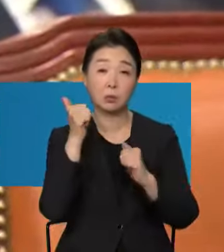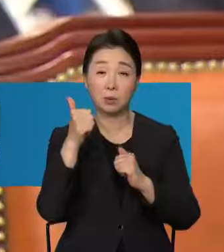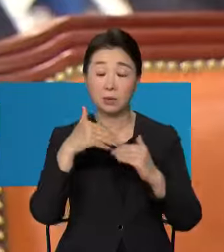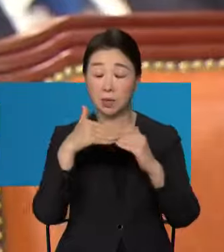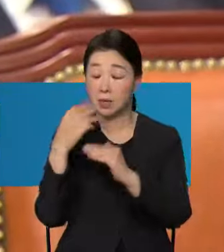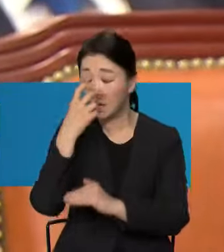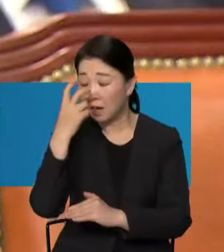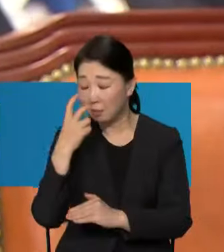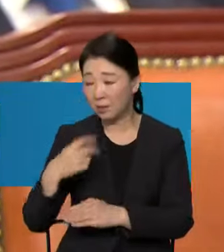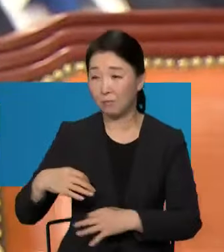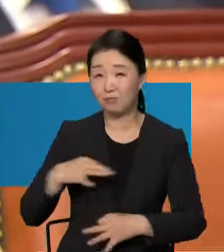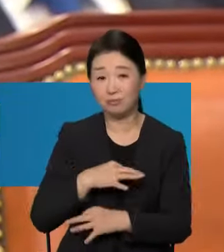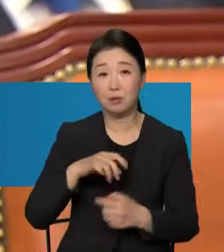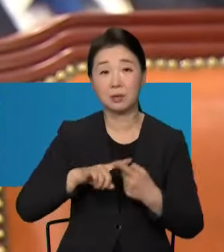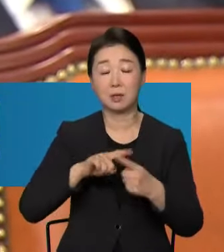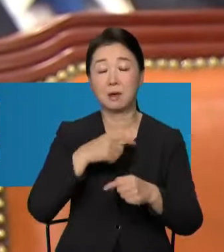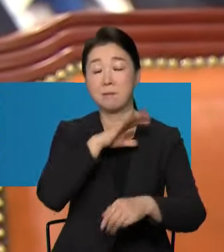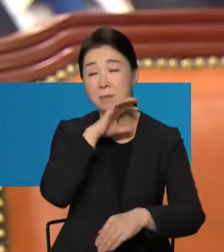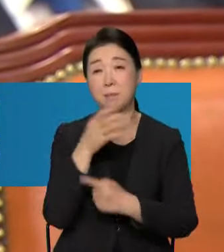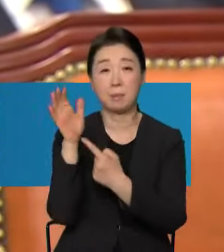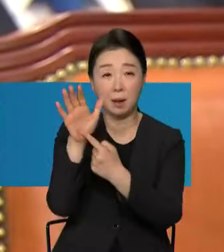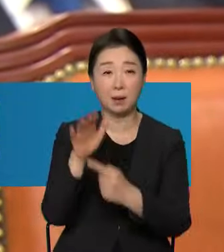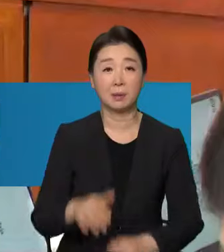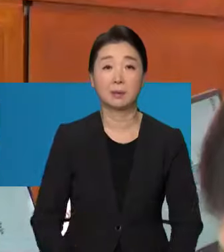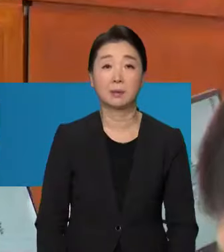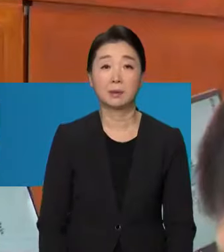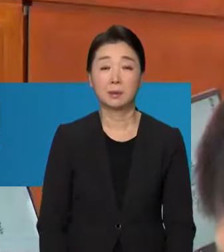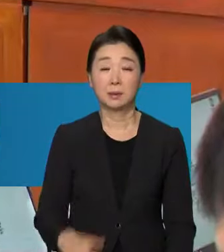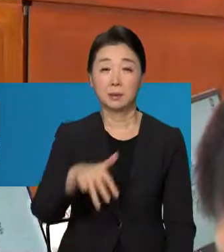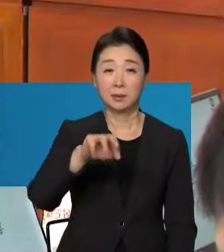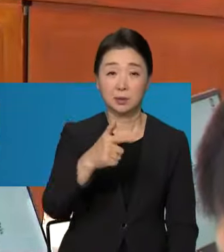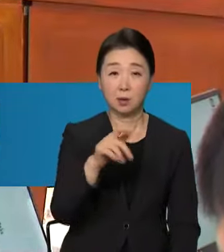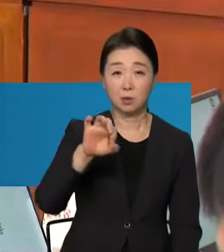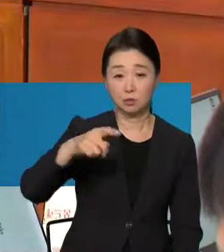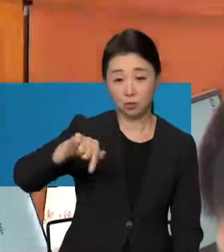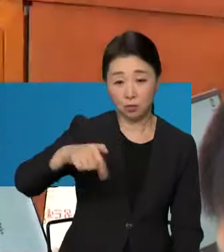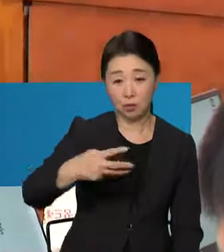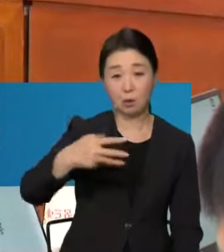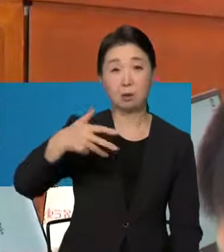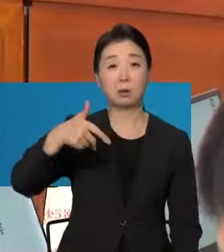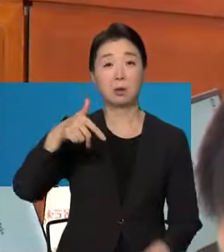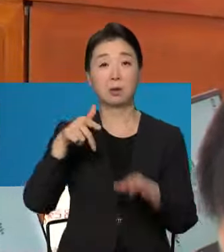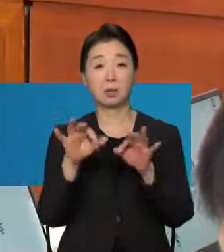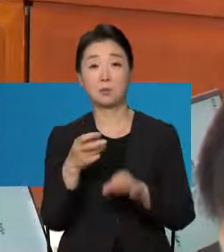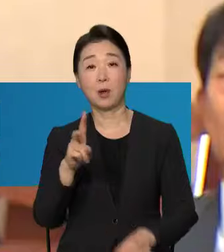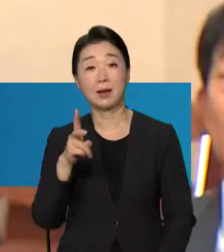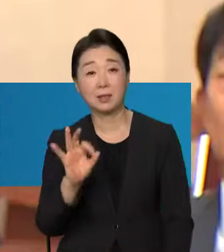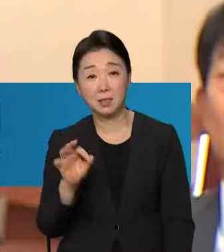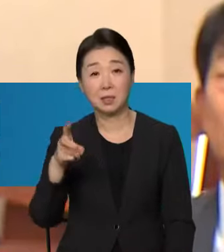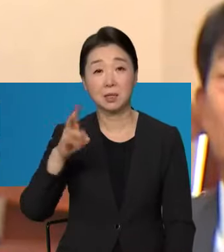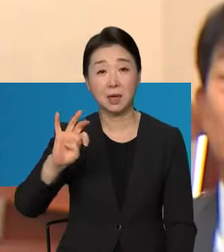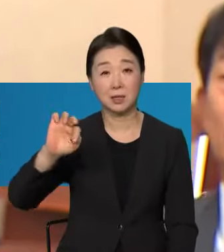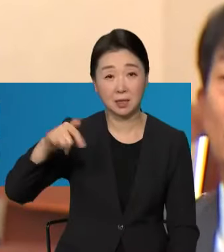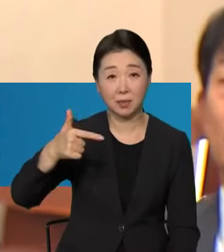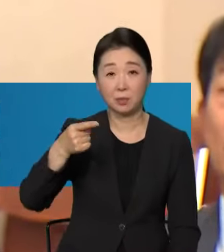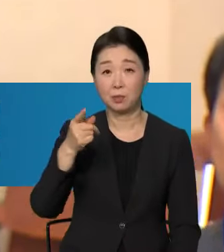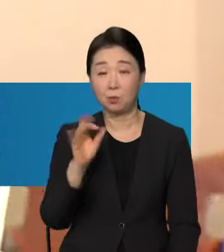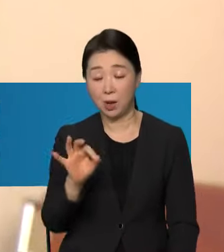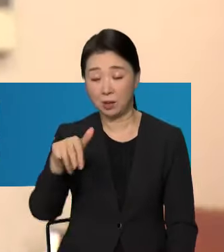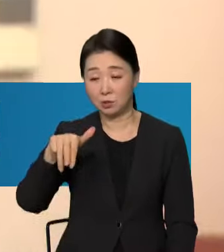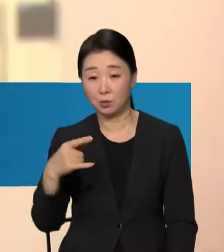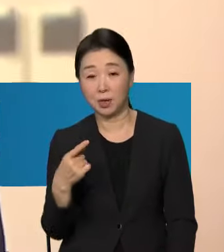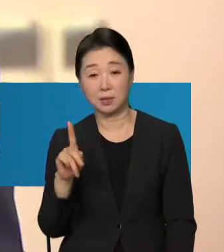감사 부실 의혹에 대해 반박할 걸로 보입니다. 앞서 전윤철, 김황식, 양건, 황찬현, 최재형 전